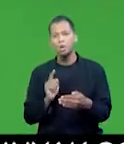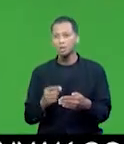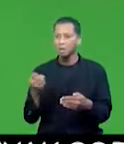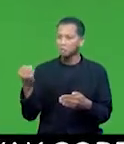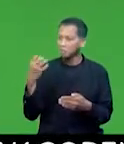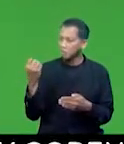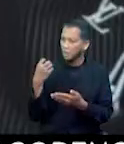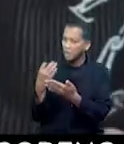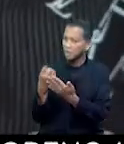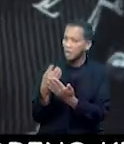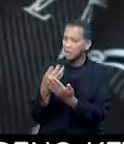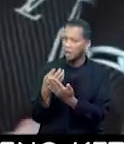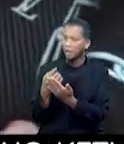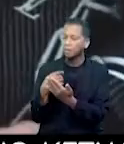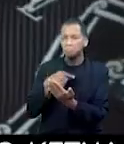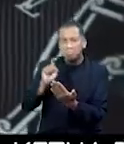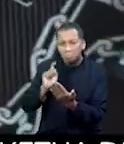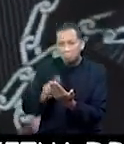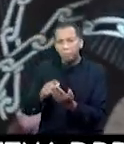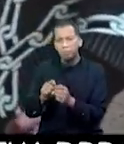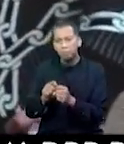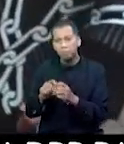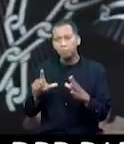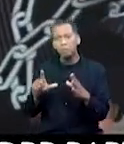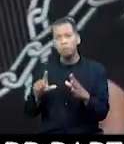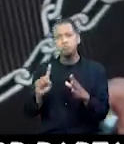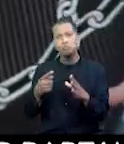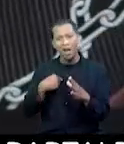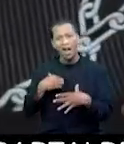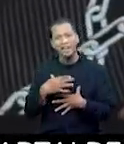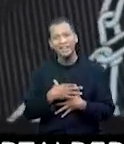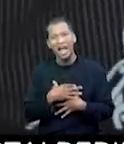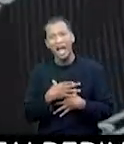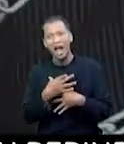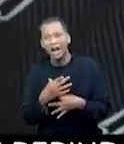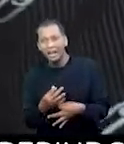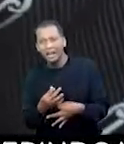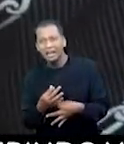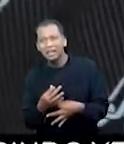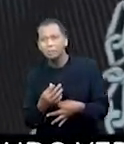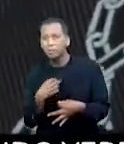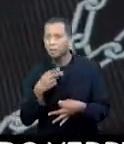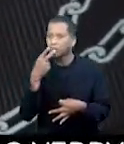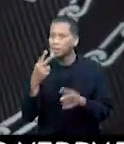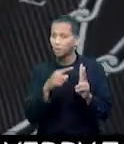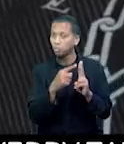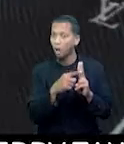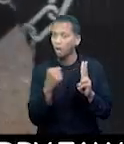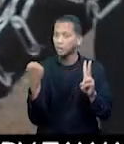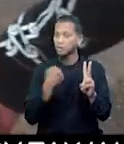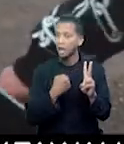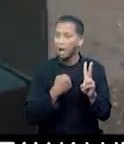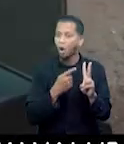akhirnya awal-awal saya tertarik gitu loh, ngelihat keberhasilan dia, kesuksesan dia, dapat